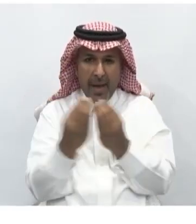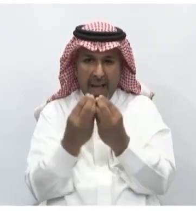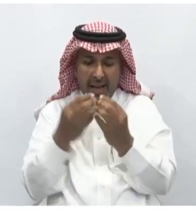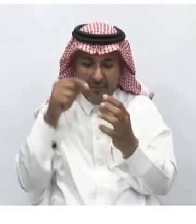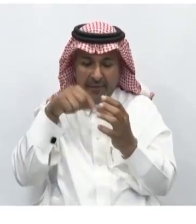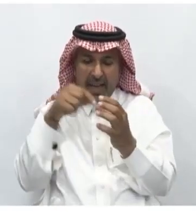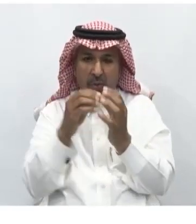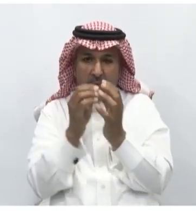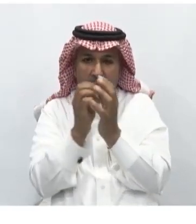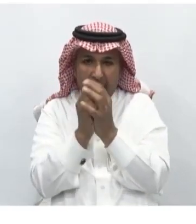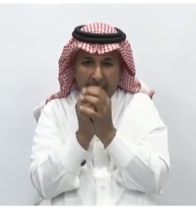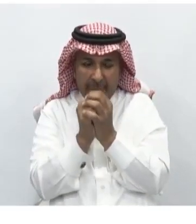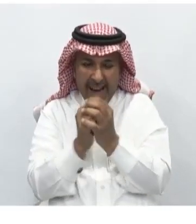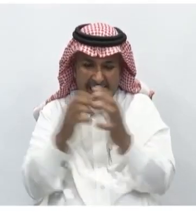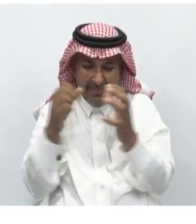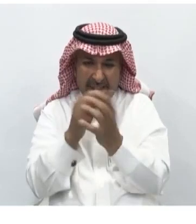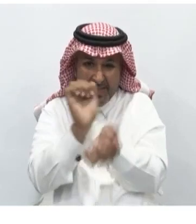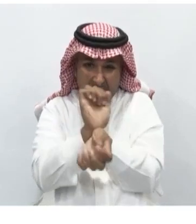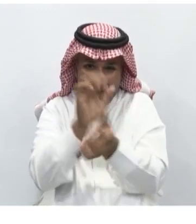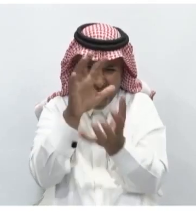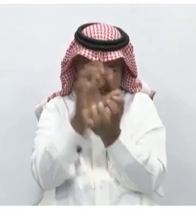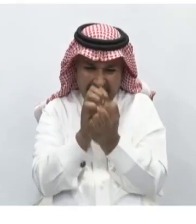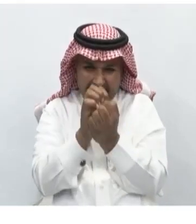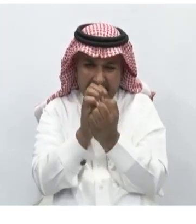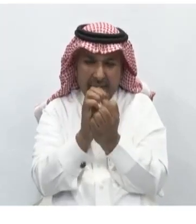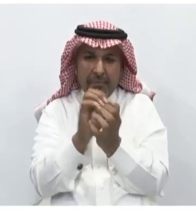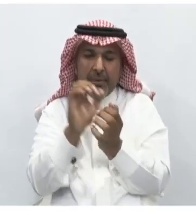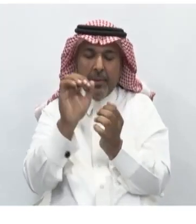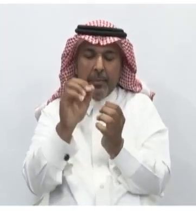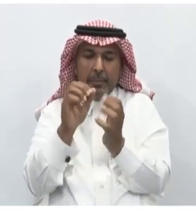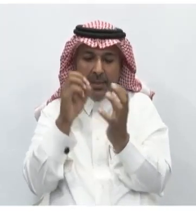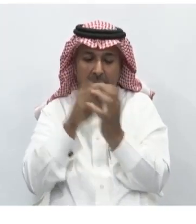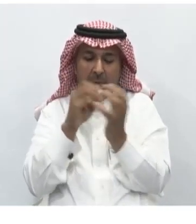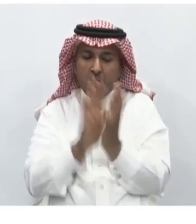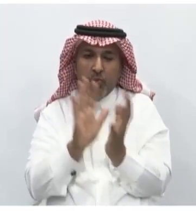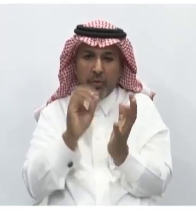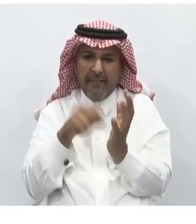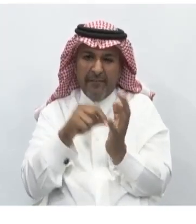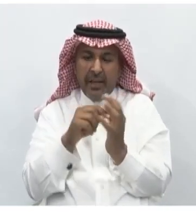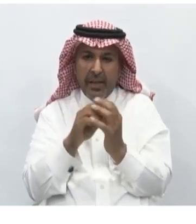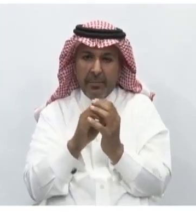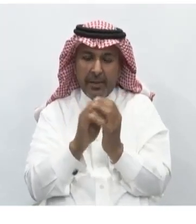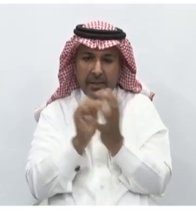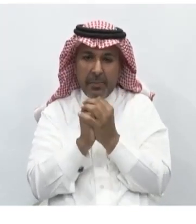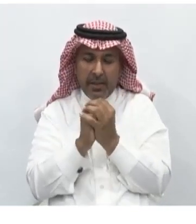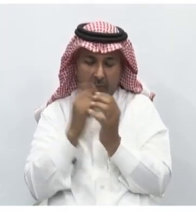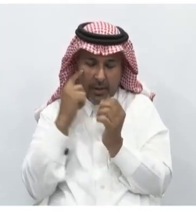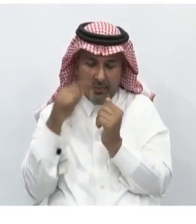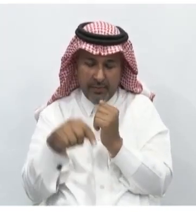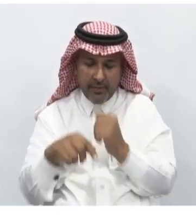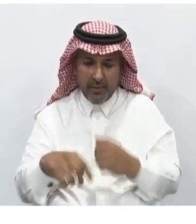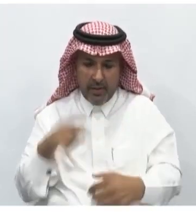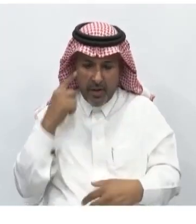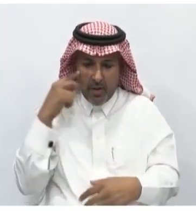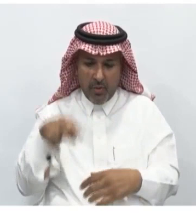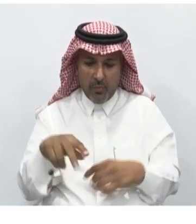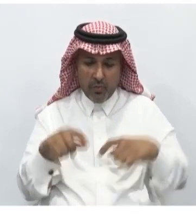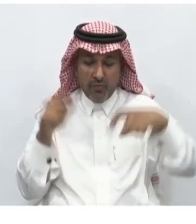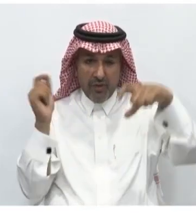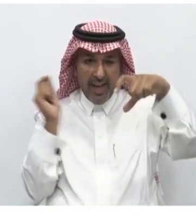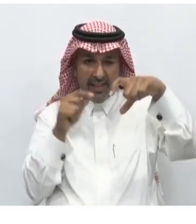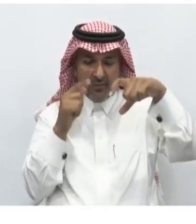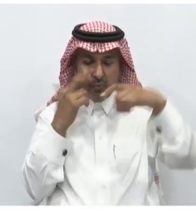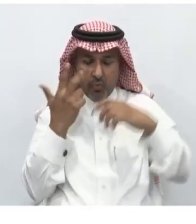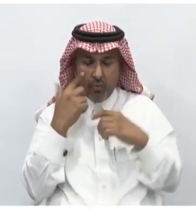نوضح المقصود بالملح المائي ونربط اسمه بتركيبه. انتهينا من هذا الهدف. بإذن الله اليوم نحدد صيغ الأملاح